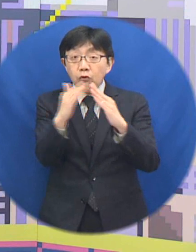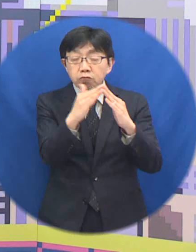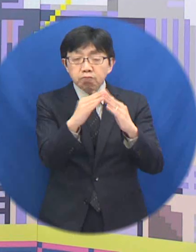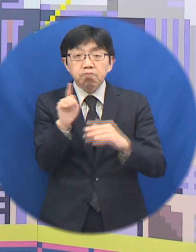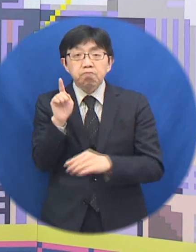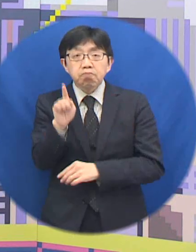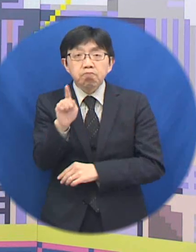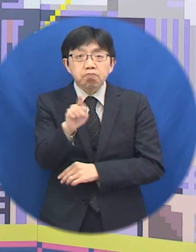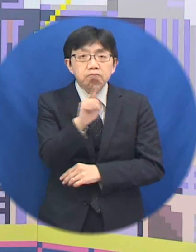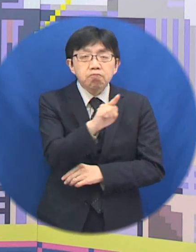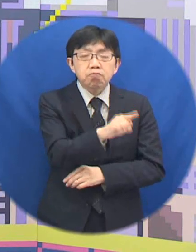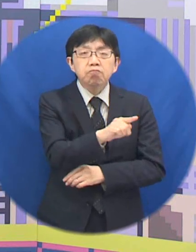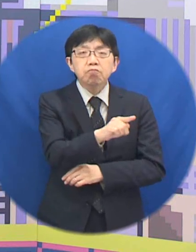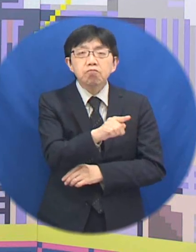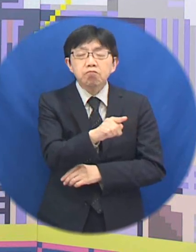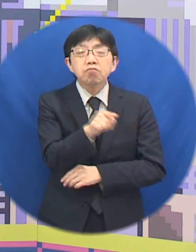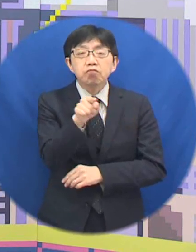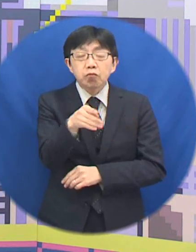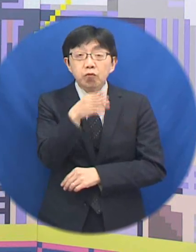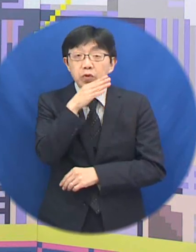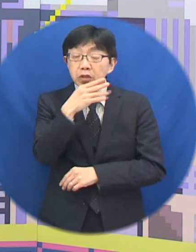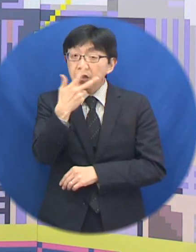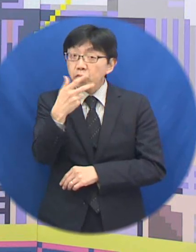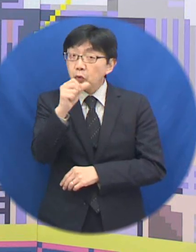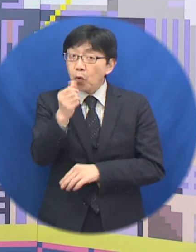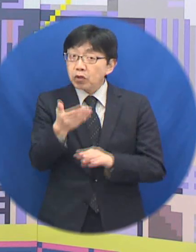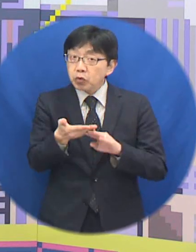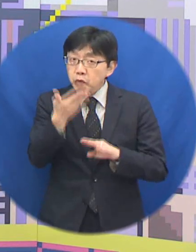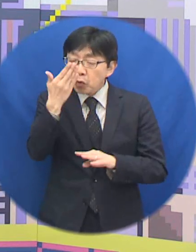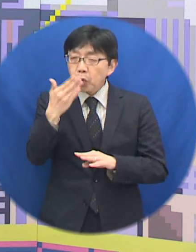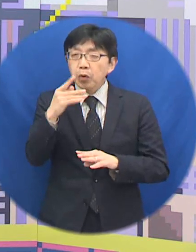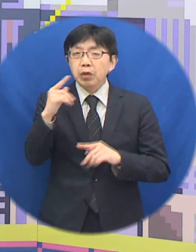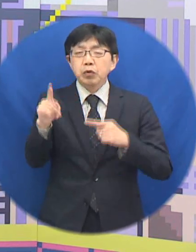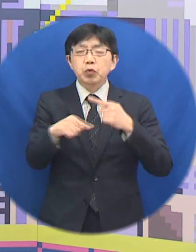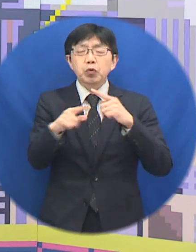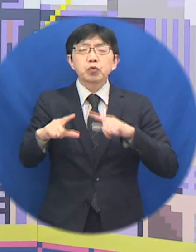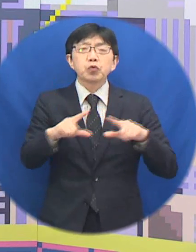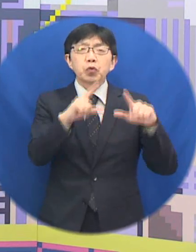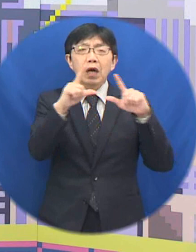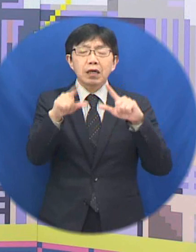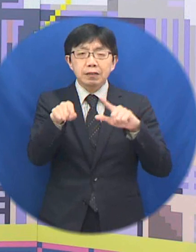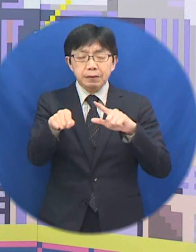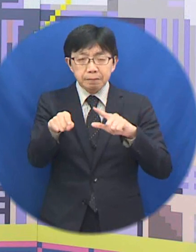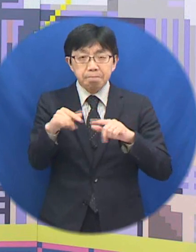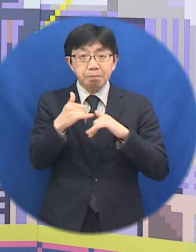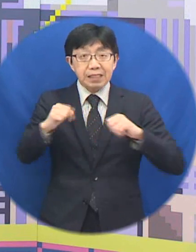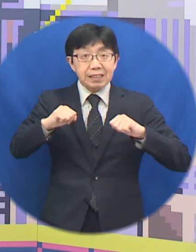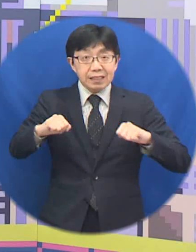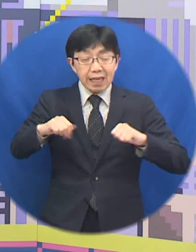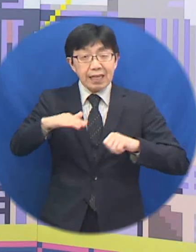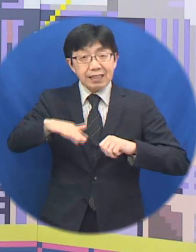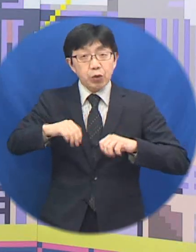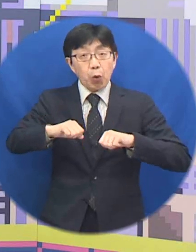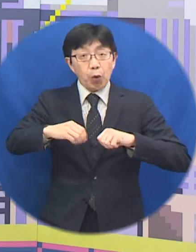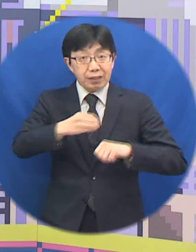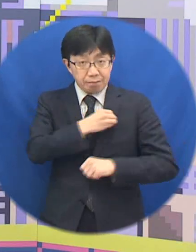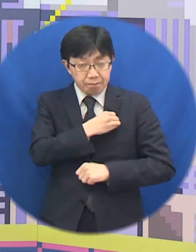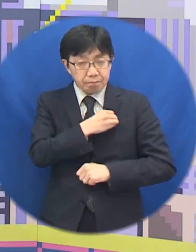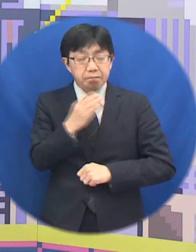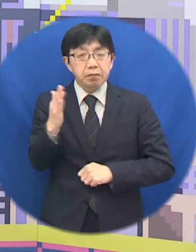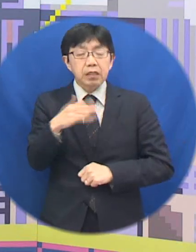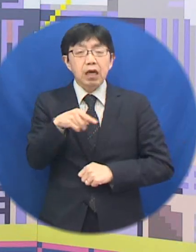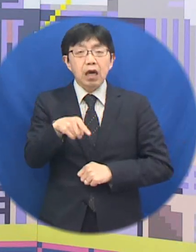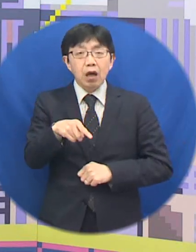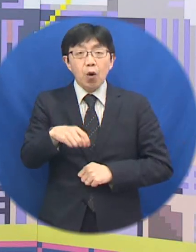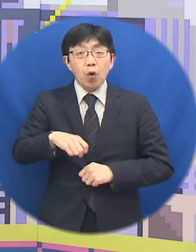則75歳以上の一人暮らし高齢者の方になっていますが、民生院児童院の皆様にご協力をいただいて、あと高